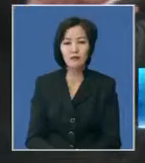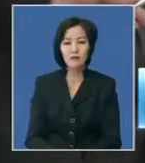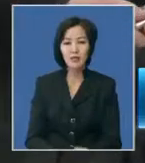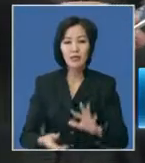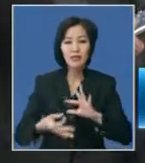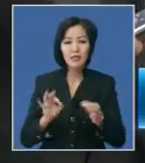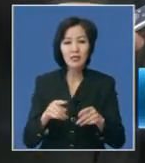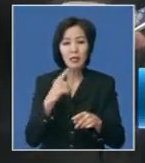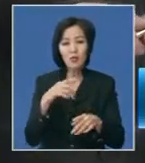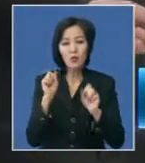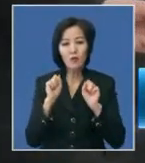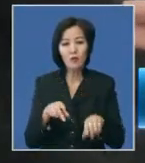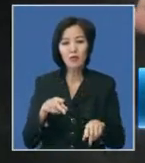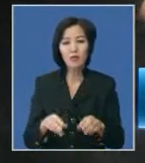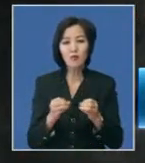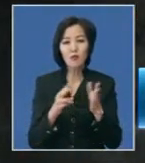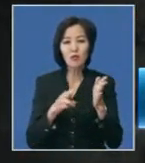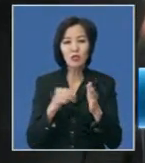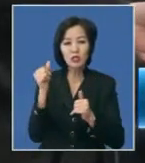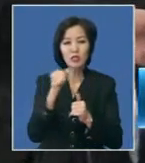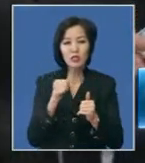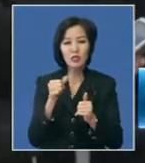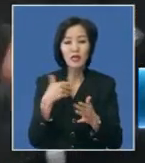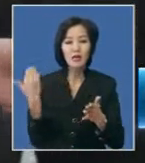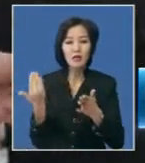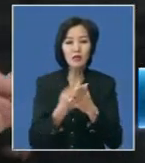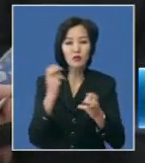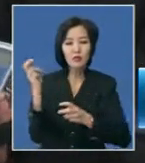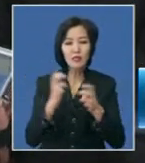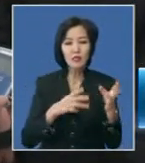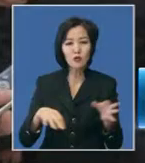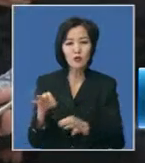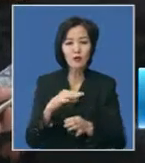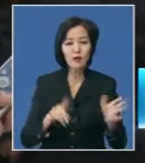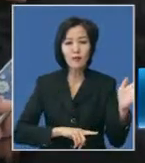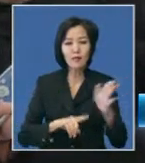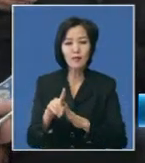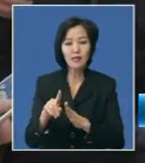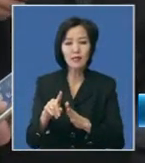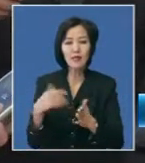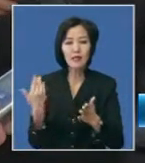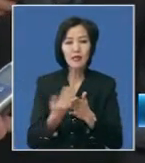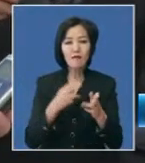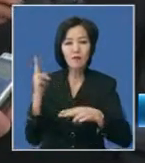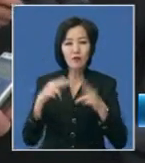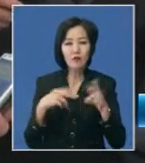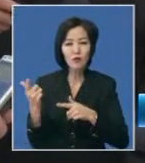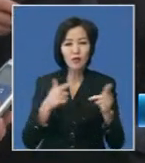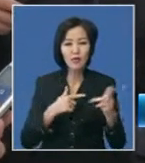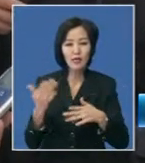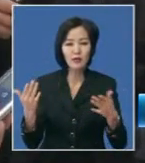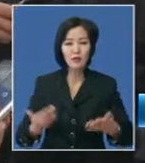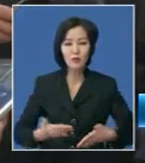Нақты айтуға болады, 2017 жылы индустриалды инновациялық жобаның жұмысы басталады. Инфрақұрылым жағы қазір дайын. Тұрғын үйлер